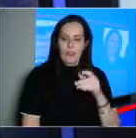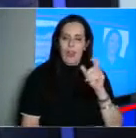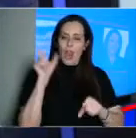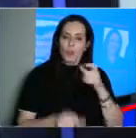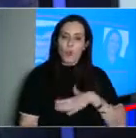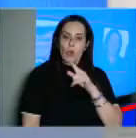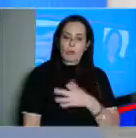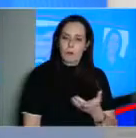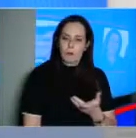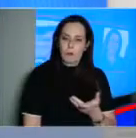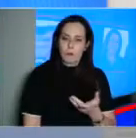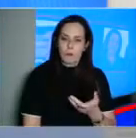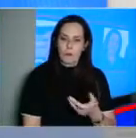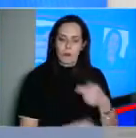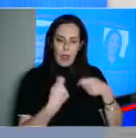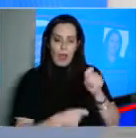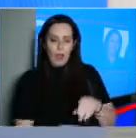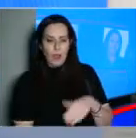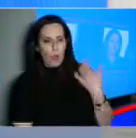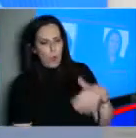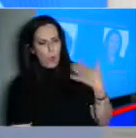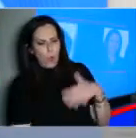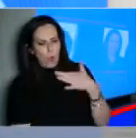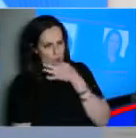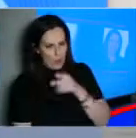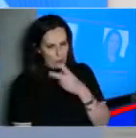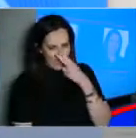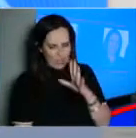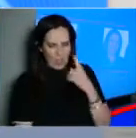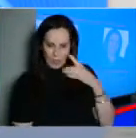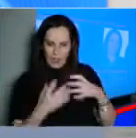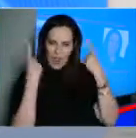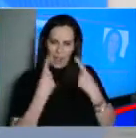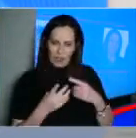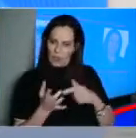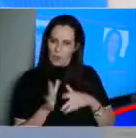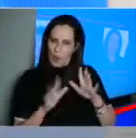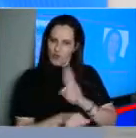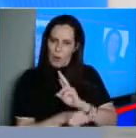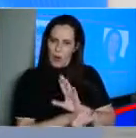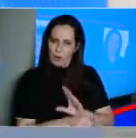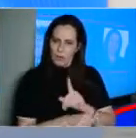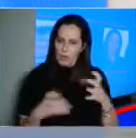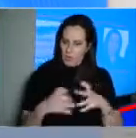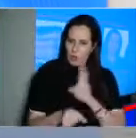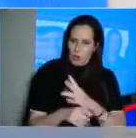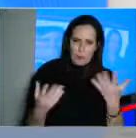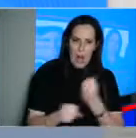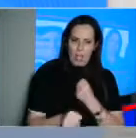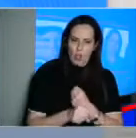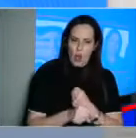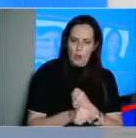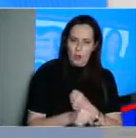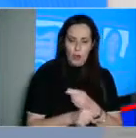את זה. וחברת הכנסת החרדית הראשונה הייתה. שאלה קריטית, את מנסה לצייר את החברה החרדית בתור מאוד שמרנית? היא חברה שמרנית, אין מה לעשות. אני מסכים, אבל